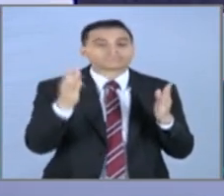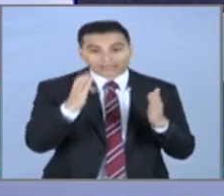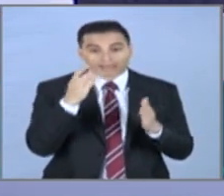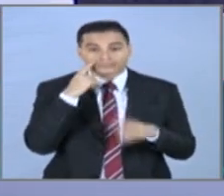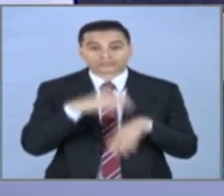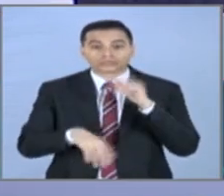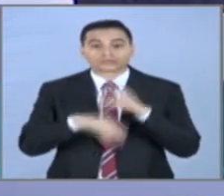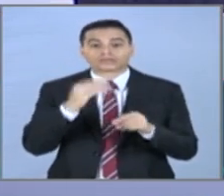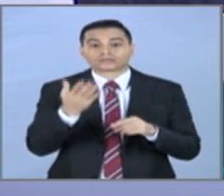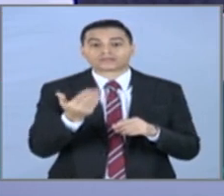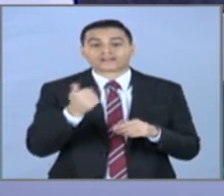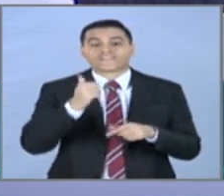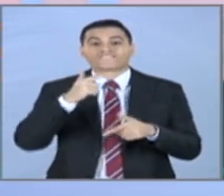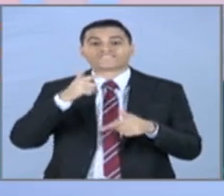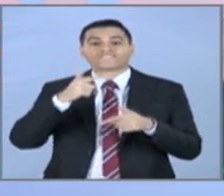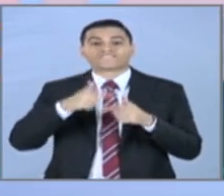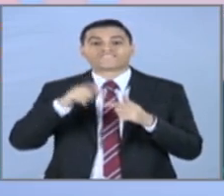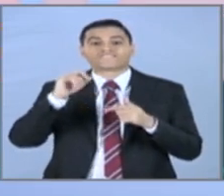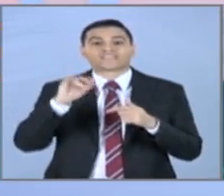إجابتك فيزياء.